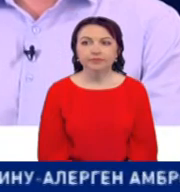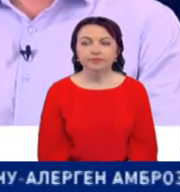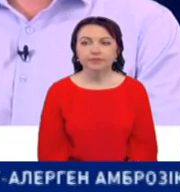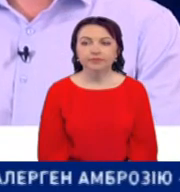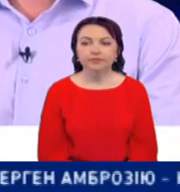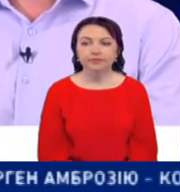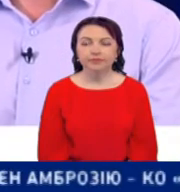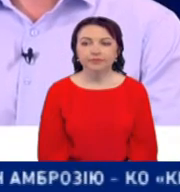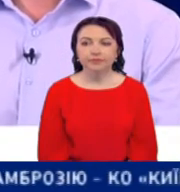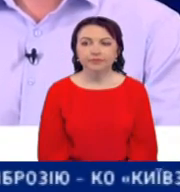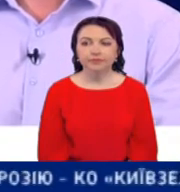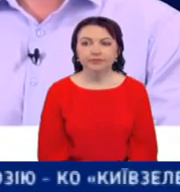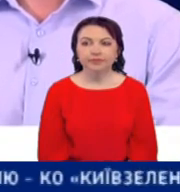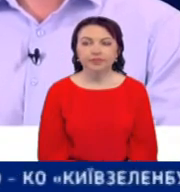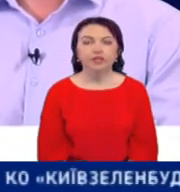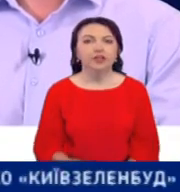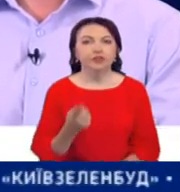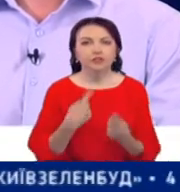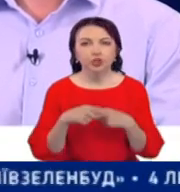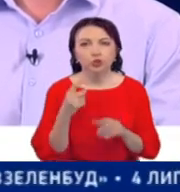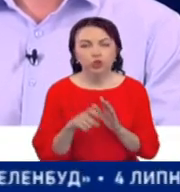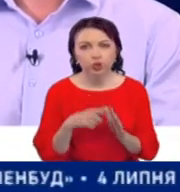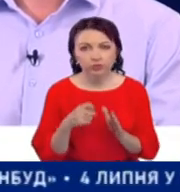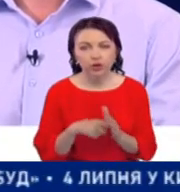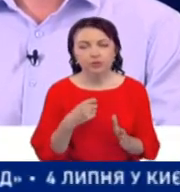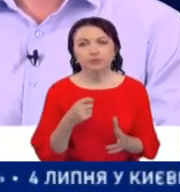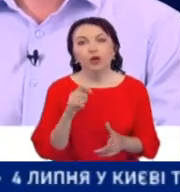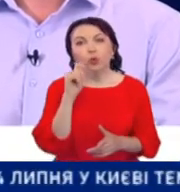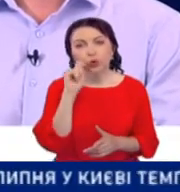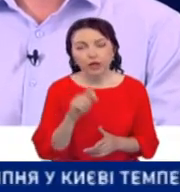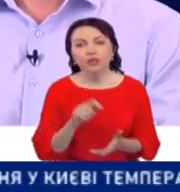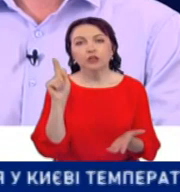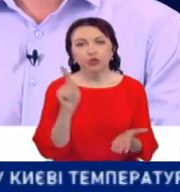Значить, так, повернути Донбас. Україна повинна